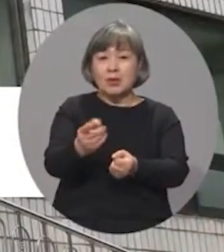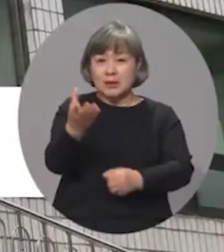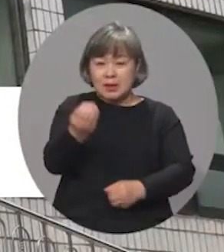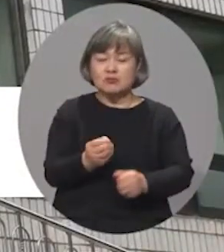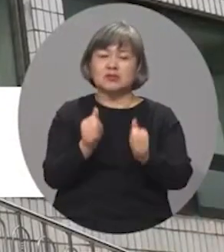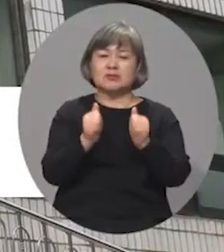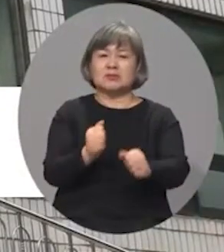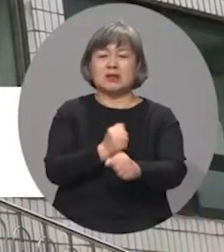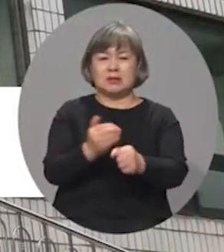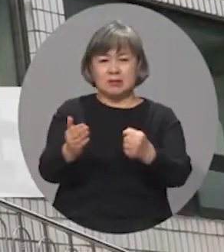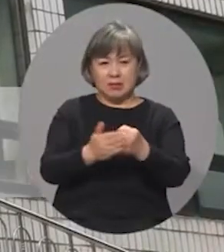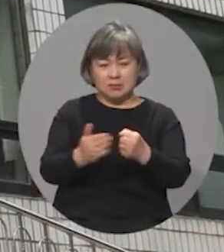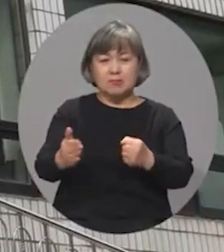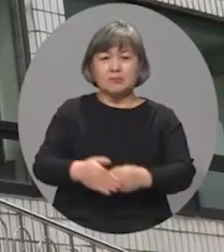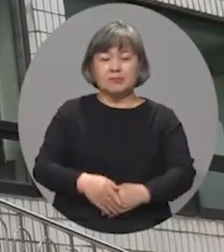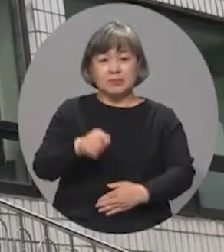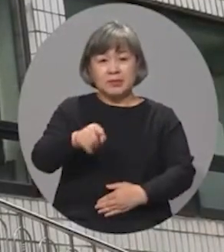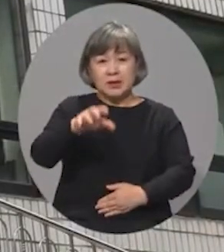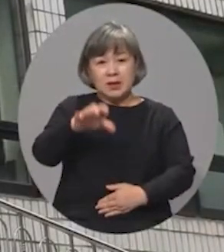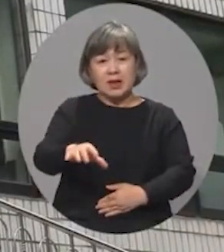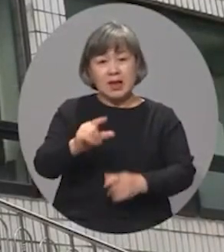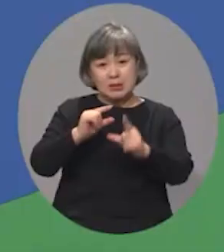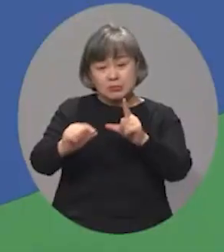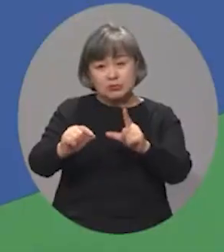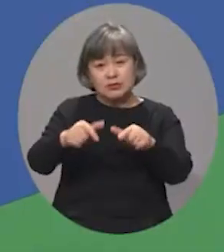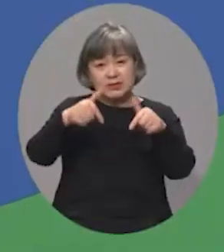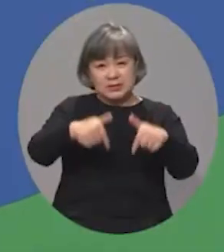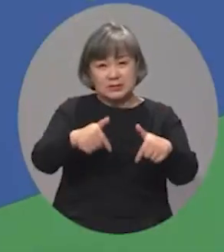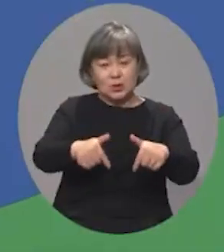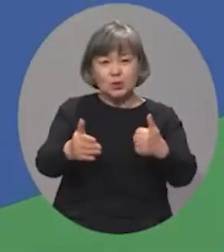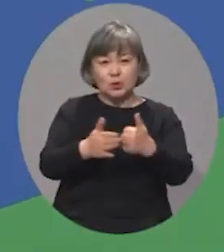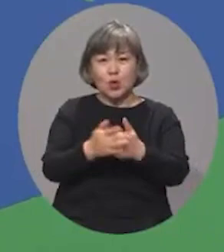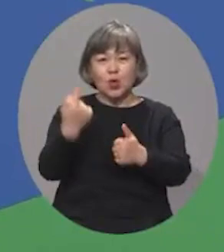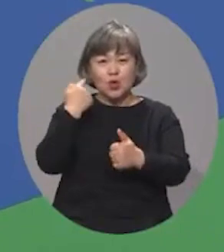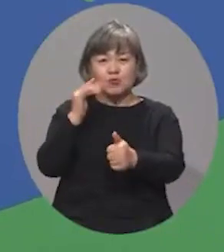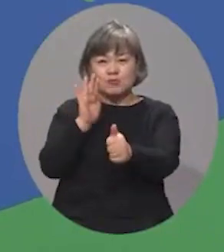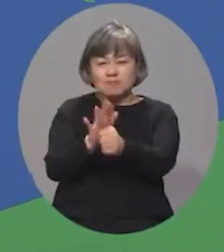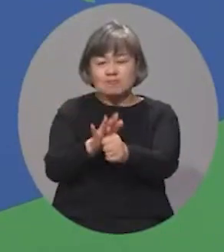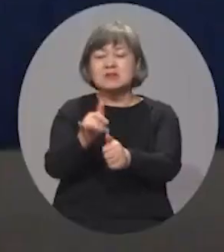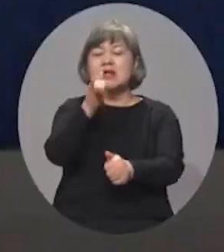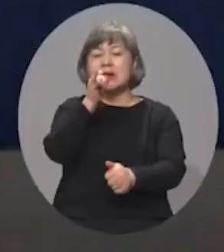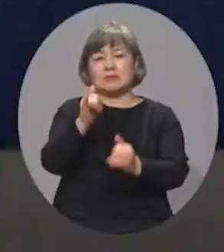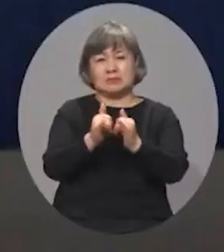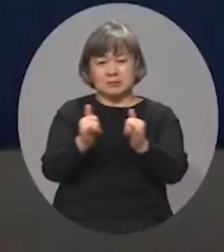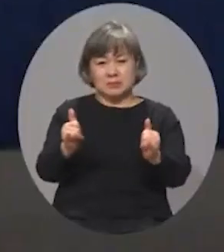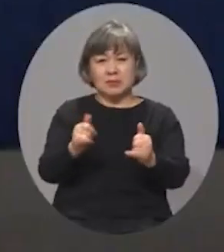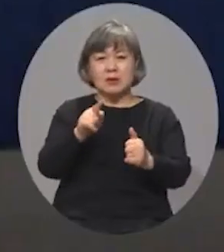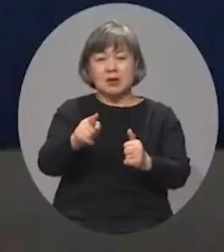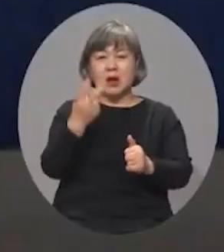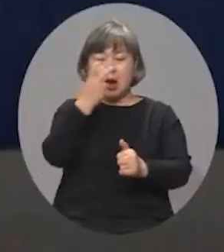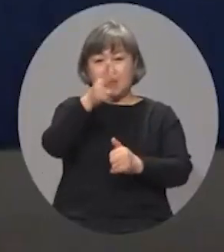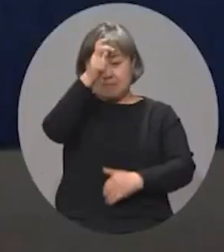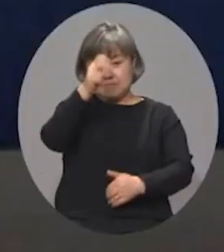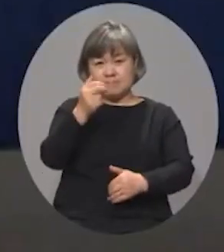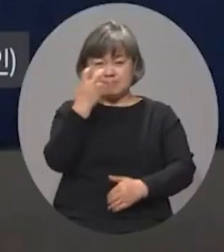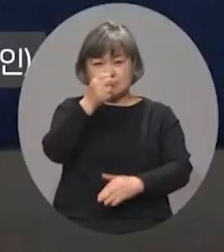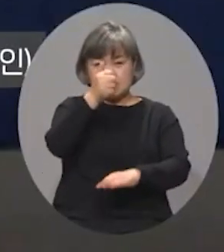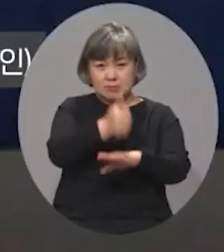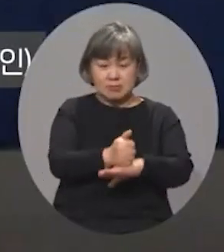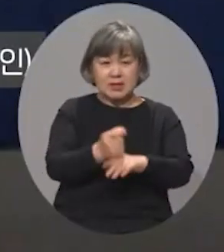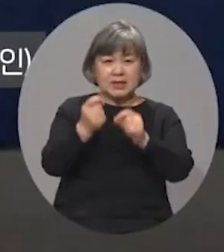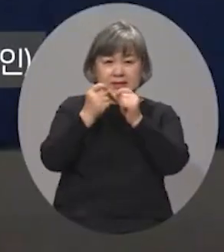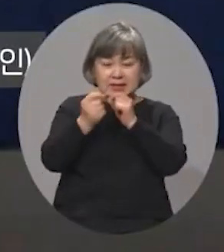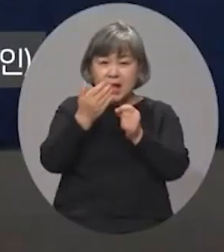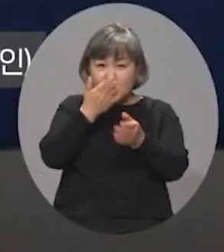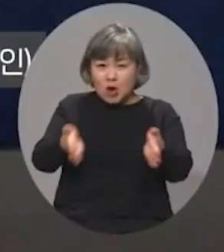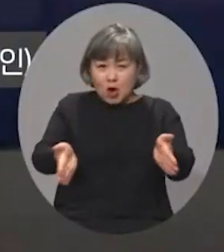진행했기 때문입니다. 여기에 일부 임직원들과 대출 브로커도 힘을 보탰습니다. 검찰 수사 결과 이 사기 대출을